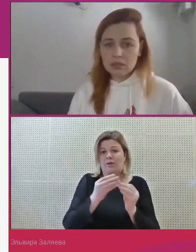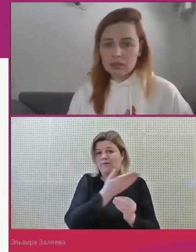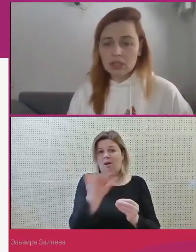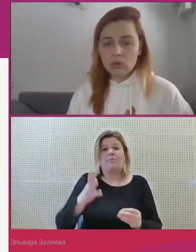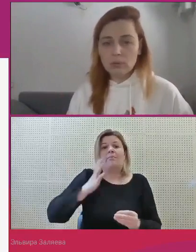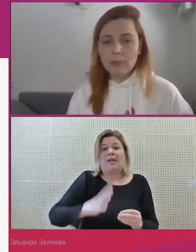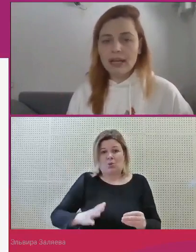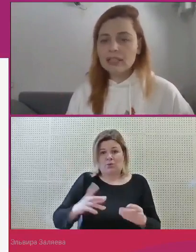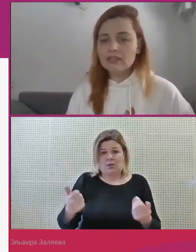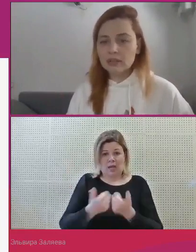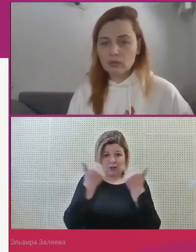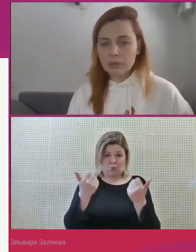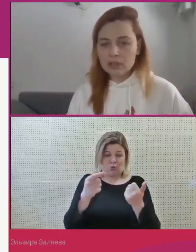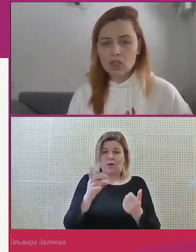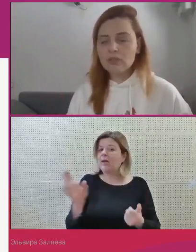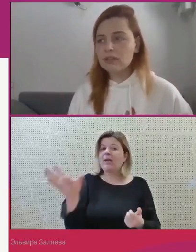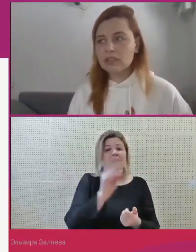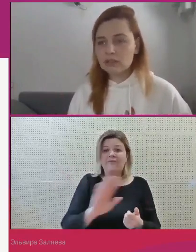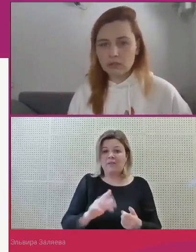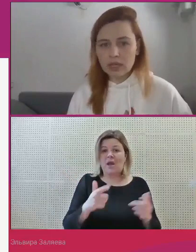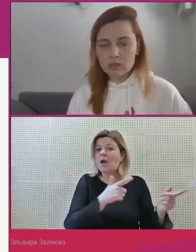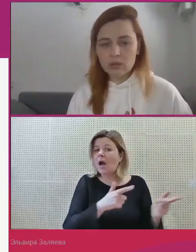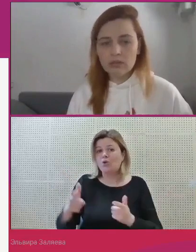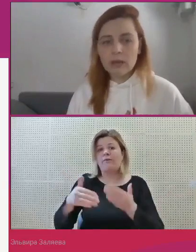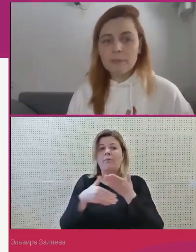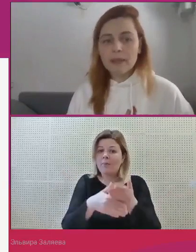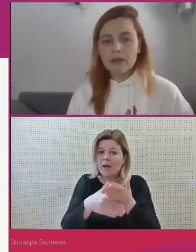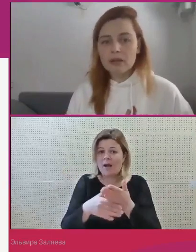все готовы помогать, не все готовы поддерживать, не все готовы